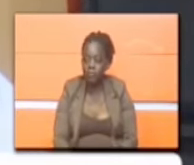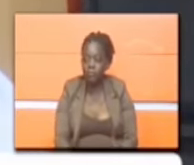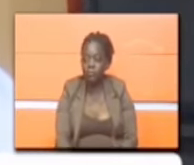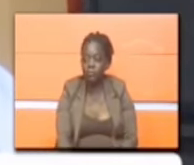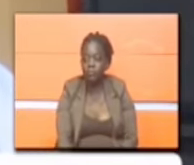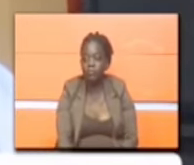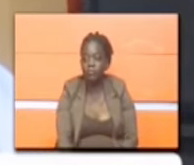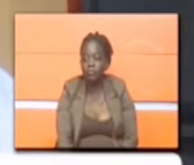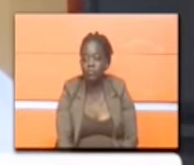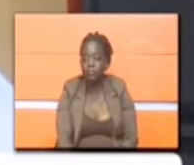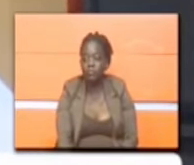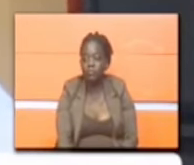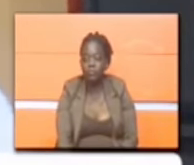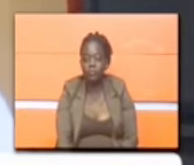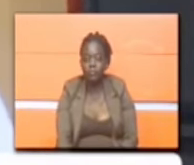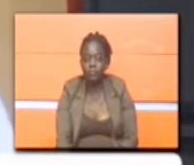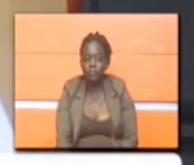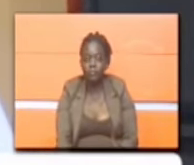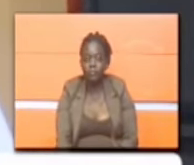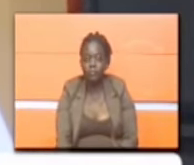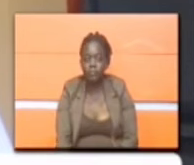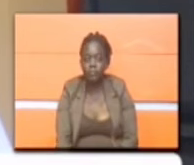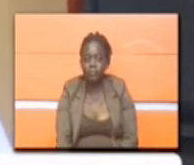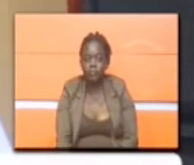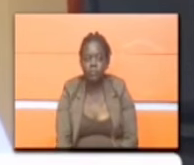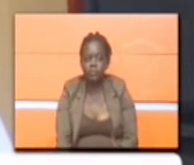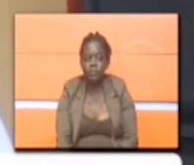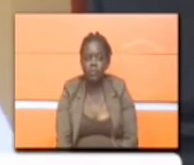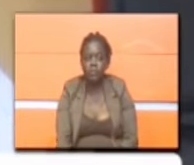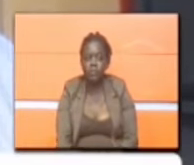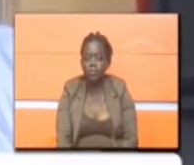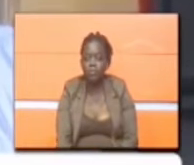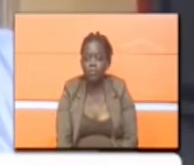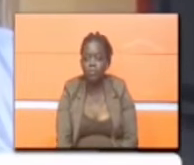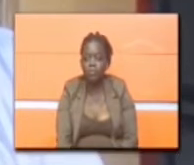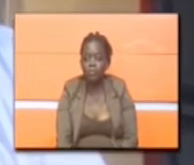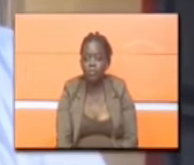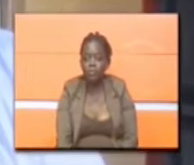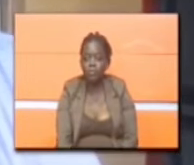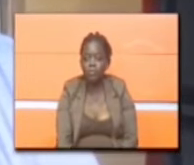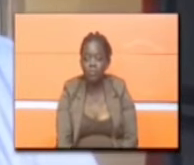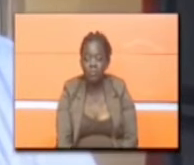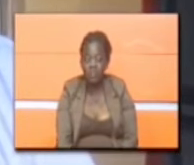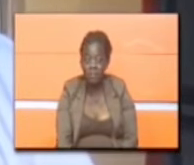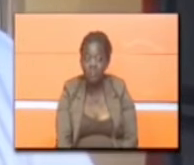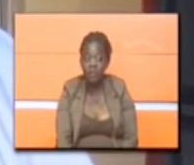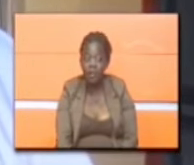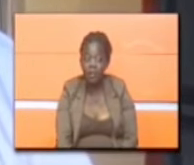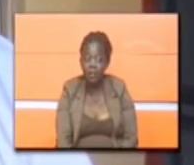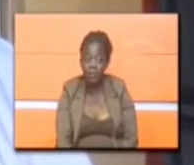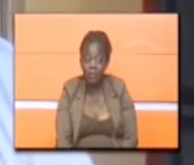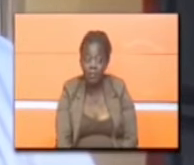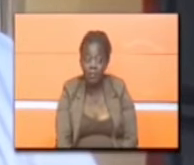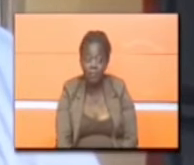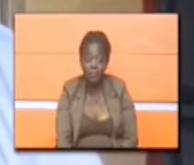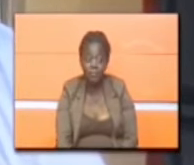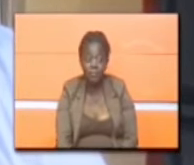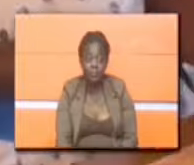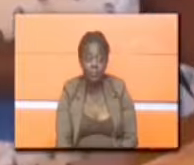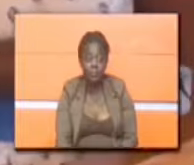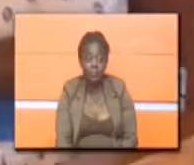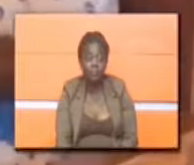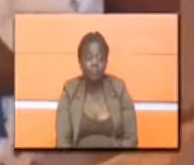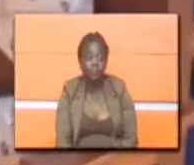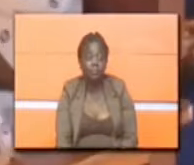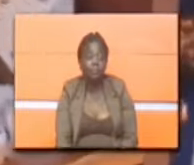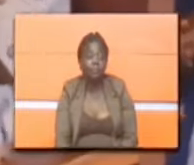omugumiikiriza ng'obaolyo Kristo bwe yagumiikiriza ekkanisa, omusajja yeewaayo ku mukyala we ng'amugumiikiriza